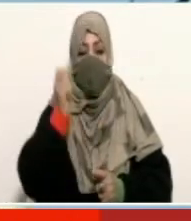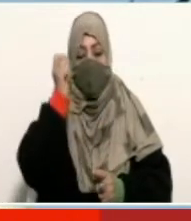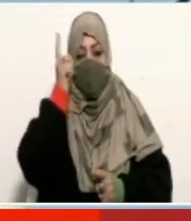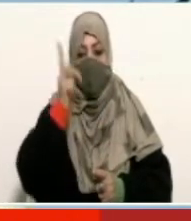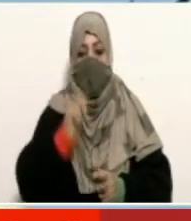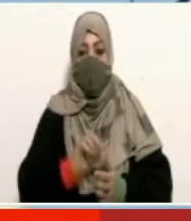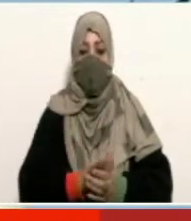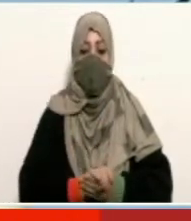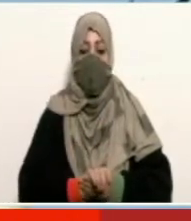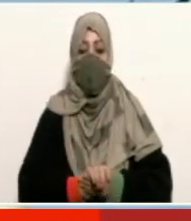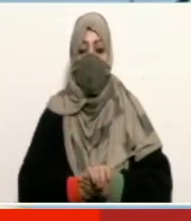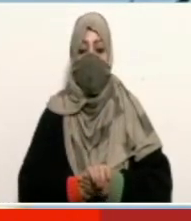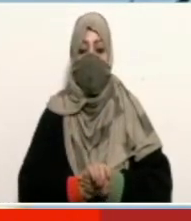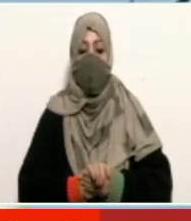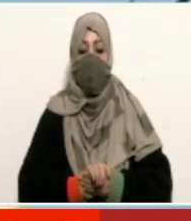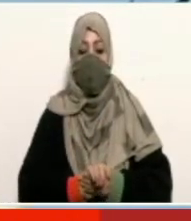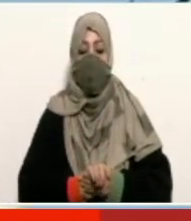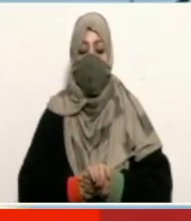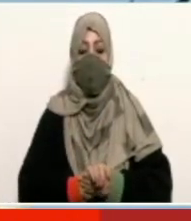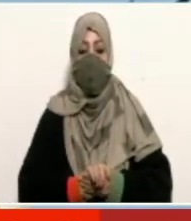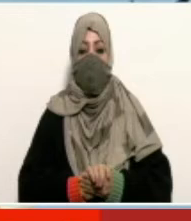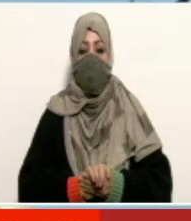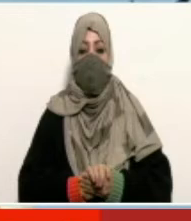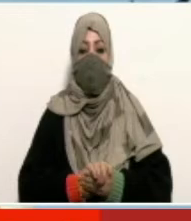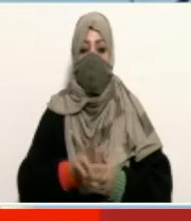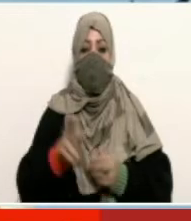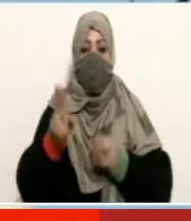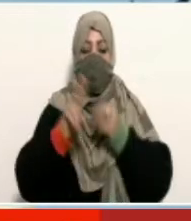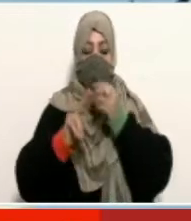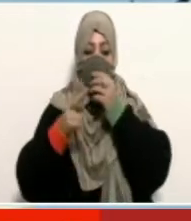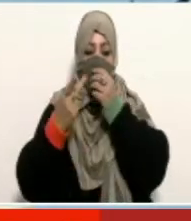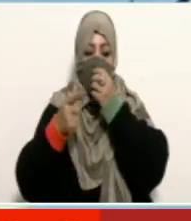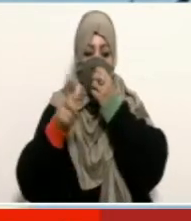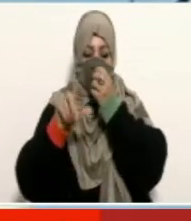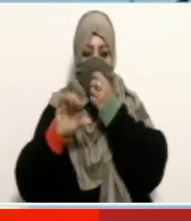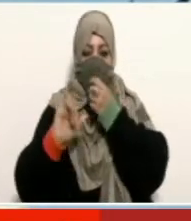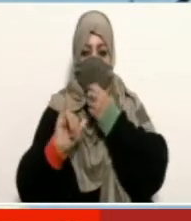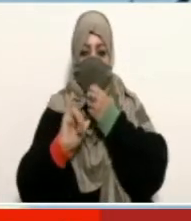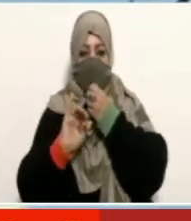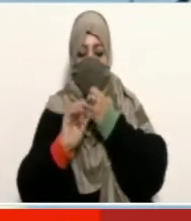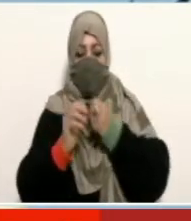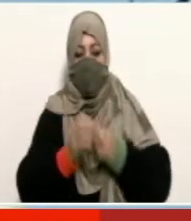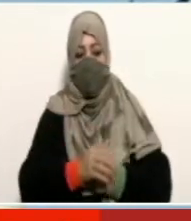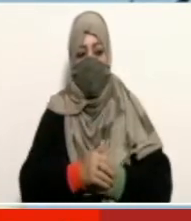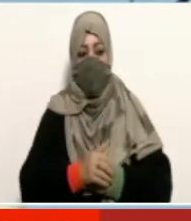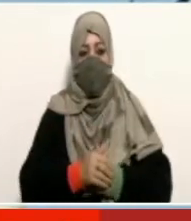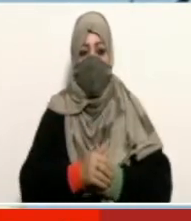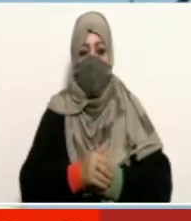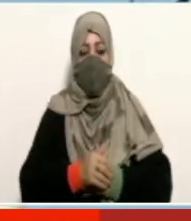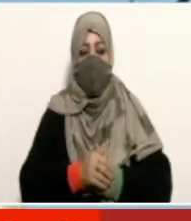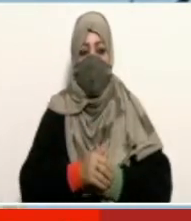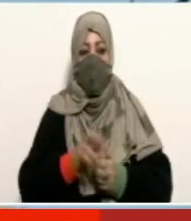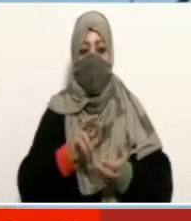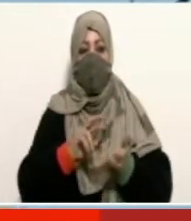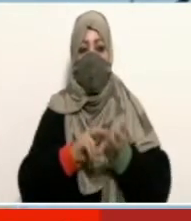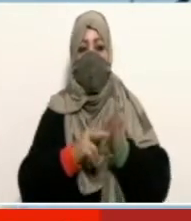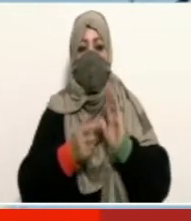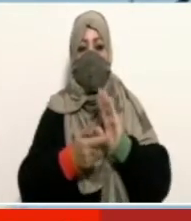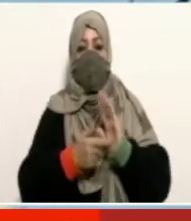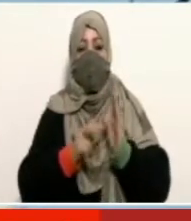عندنا سؤال الأخ علي من الذي سأل عن مسألة عقد القران،